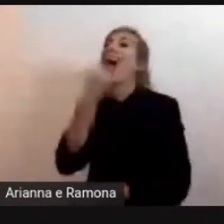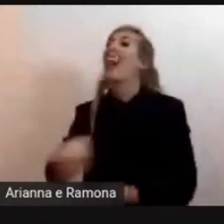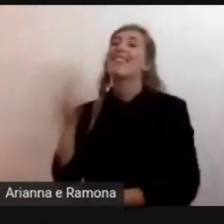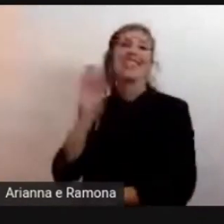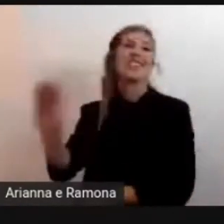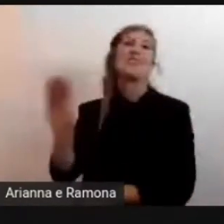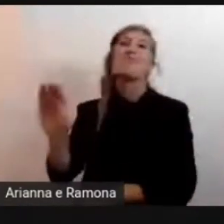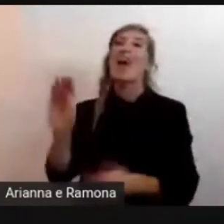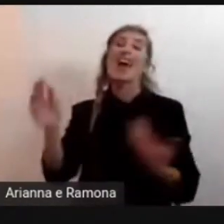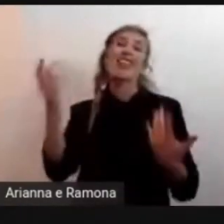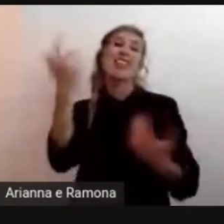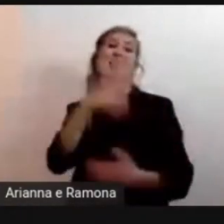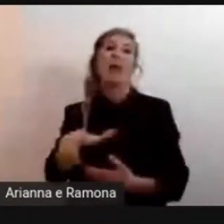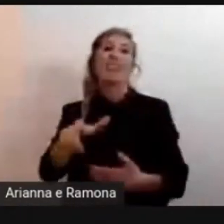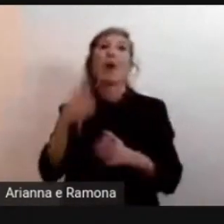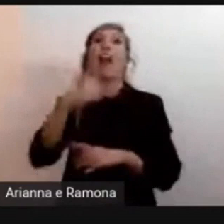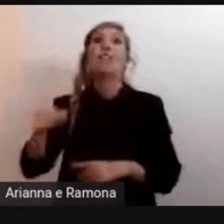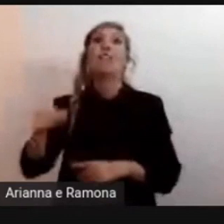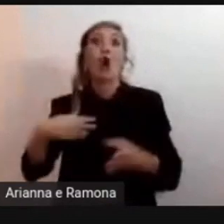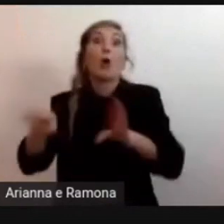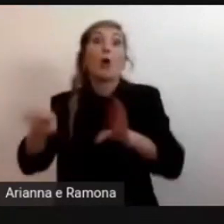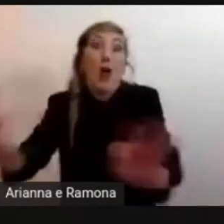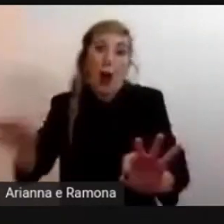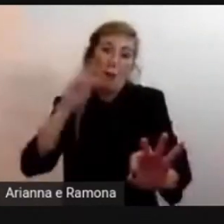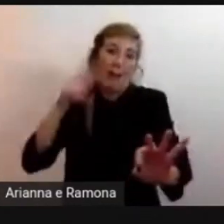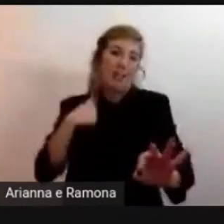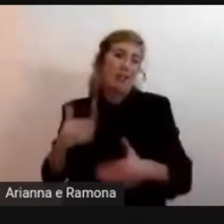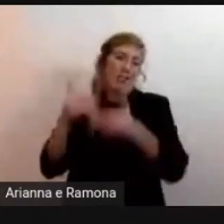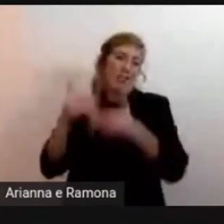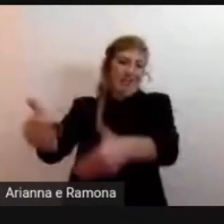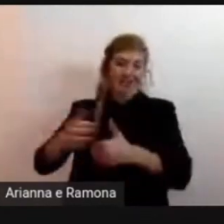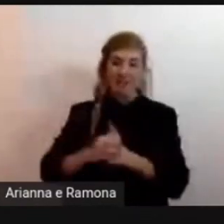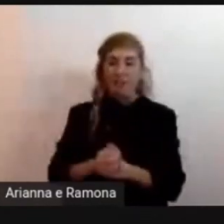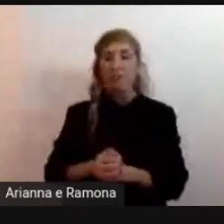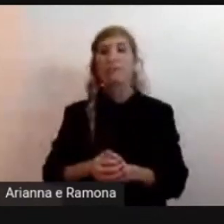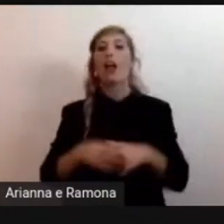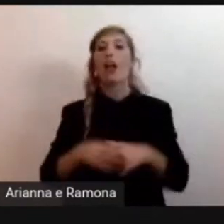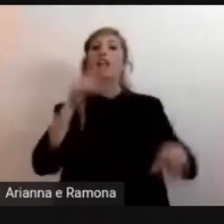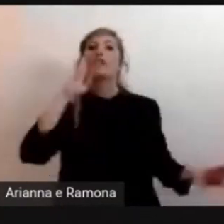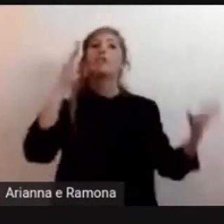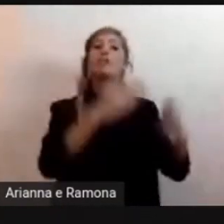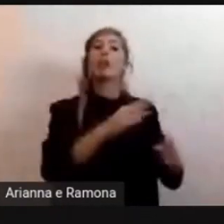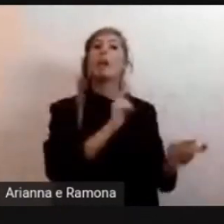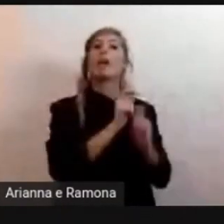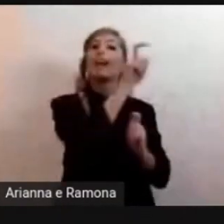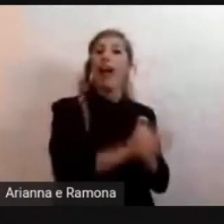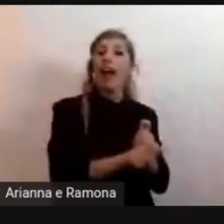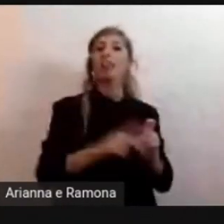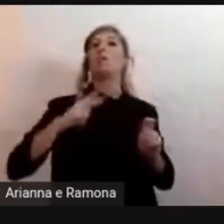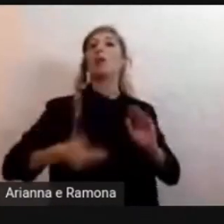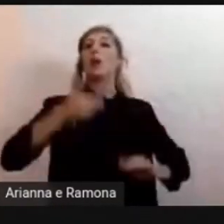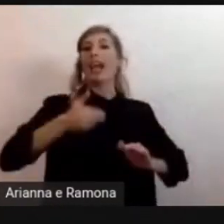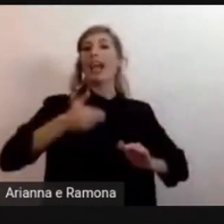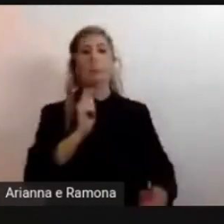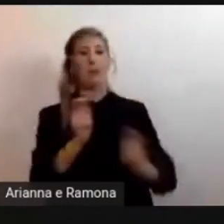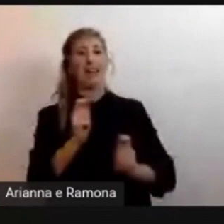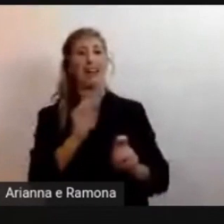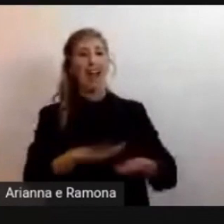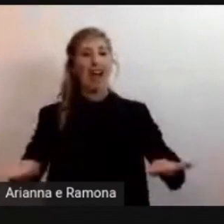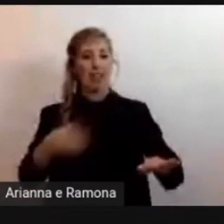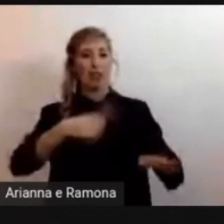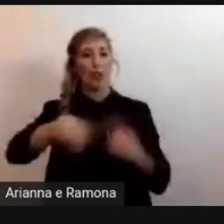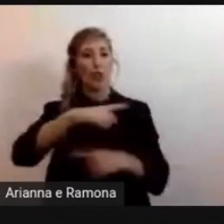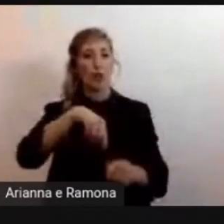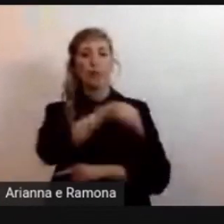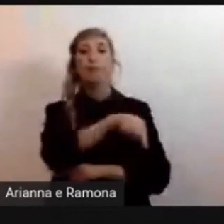una conclusione allora andiamo a parlare nel mercante del borghese e del mercato tu scrivi